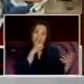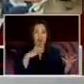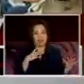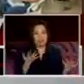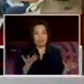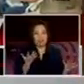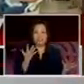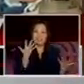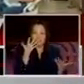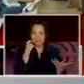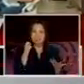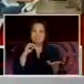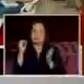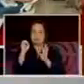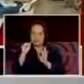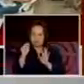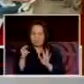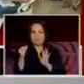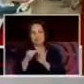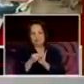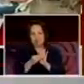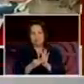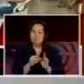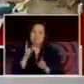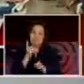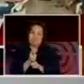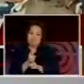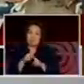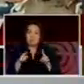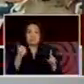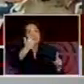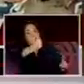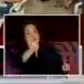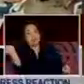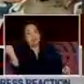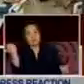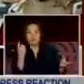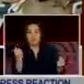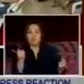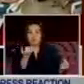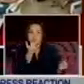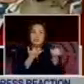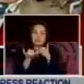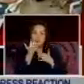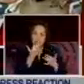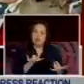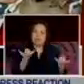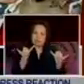will be perverted or corrupted. That is true. But what about all the other loopholes? Bakit ngayon lang